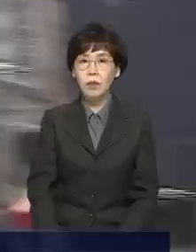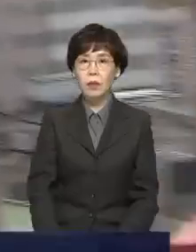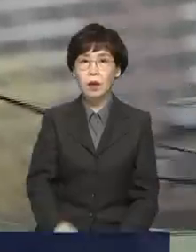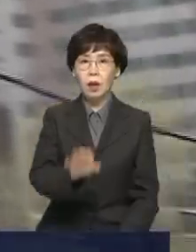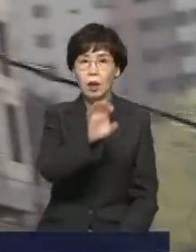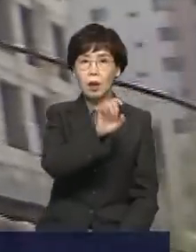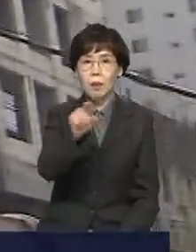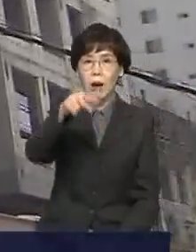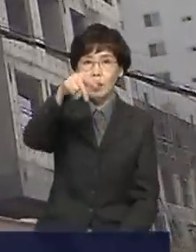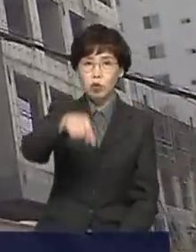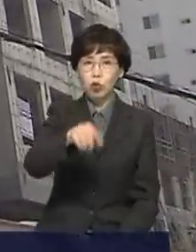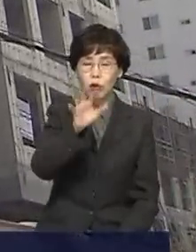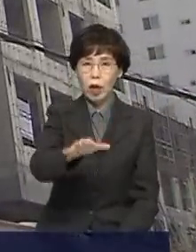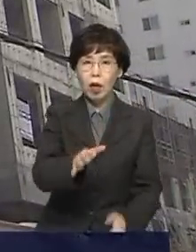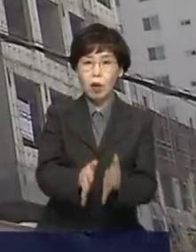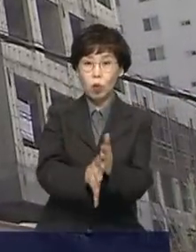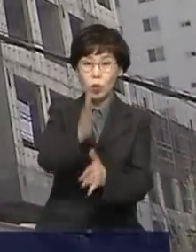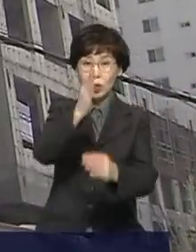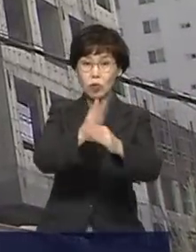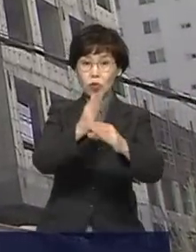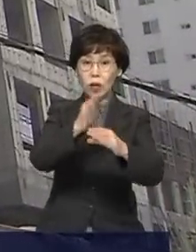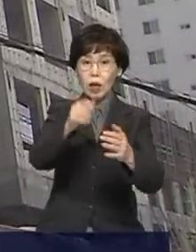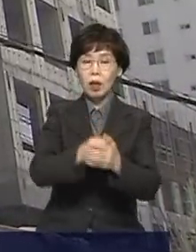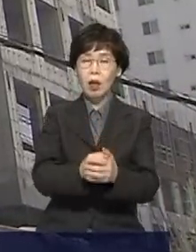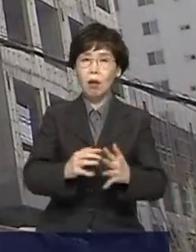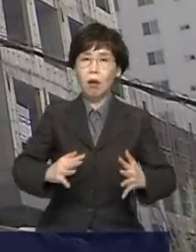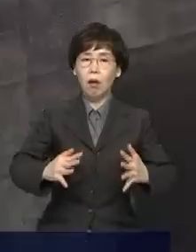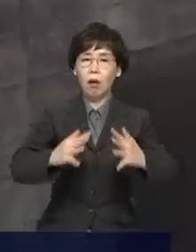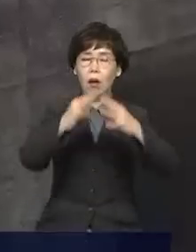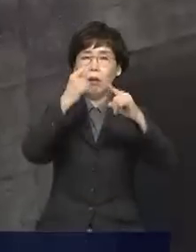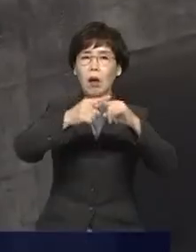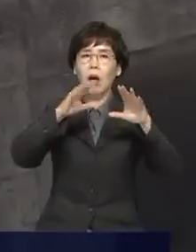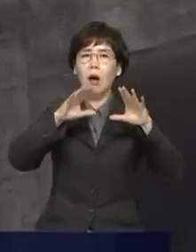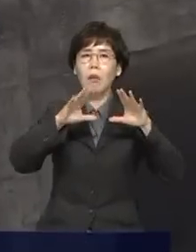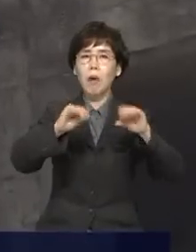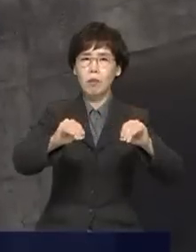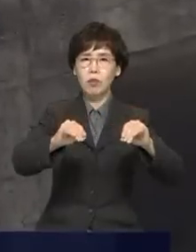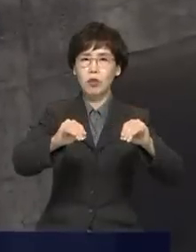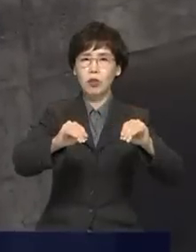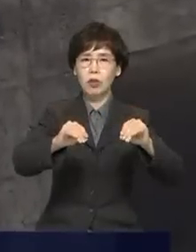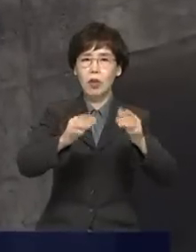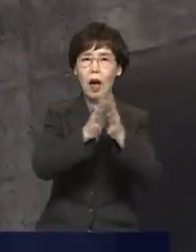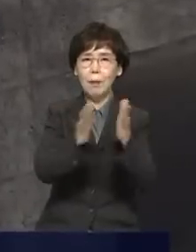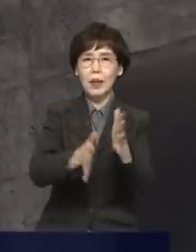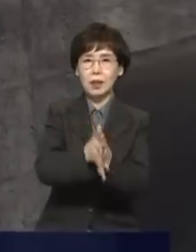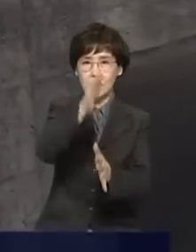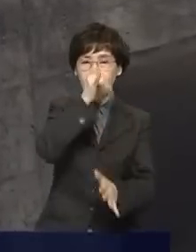파주 금천동의 도심 한가운데에는 짓담한 주택 재건축 단지가 있습니다.